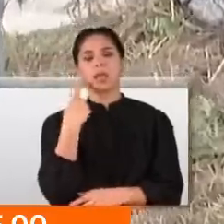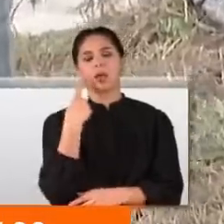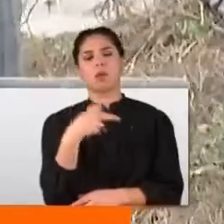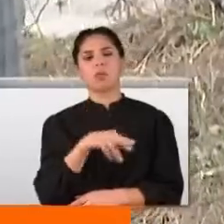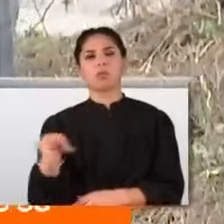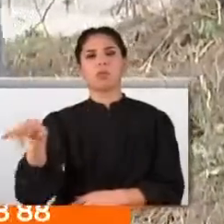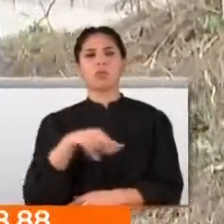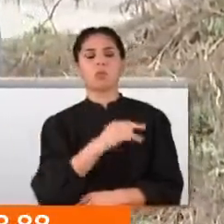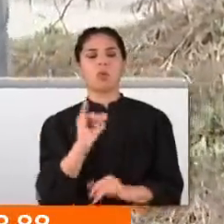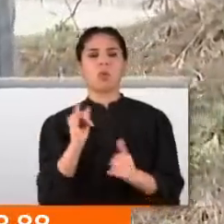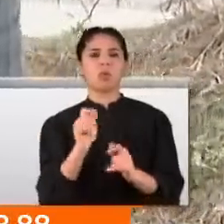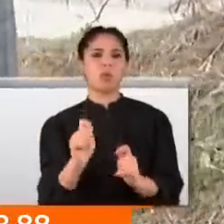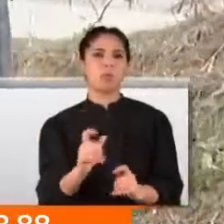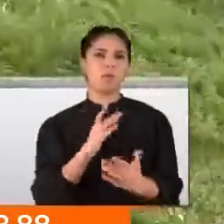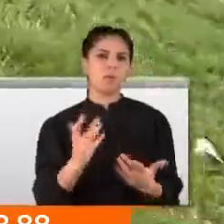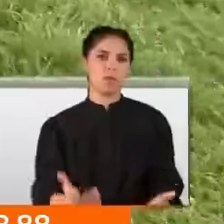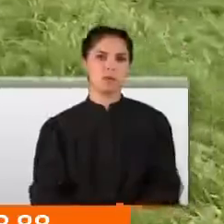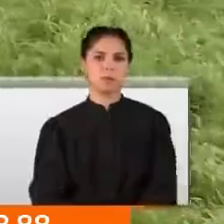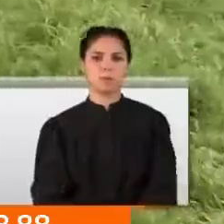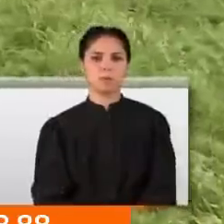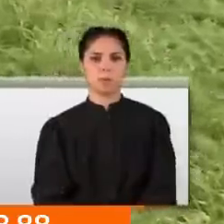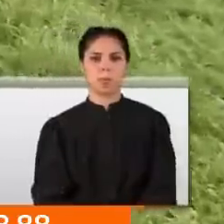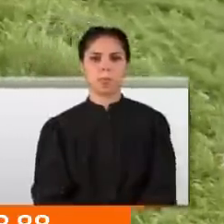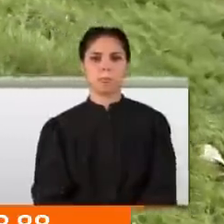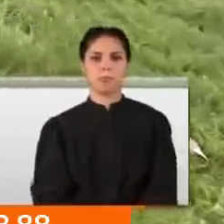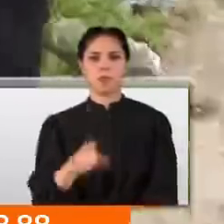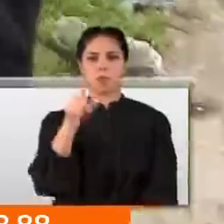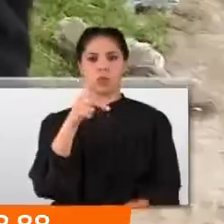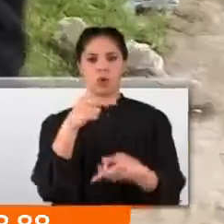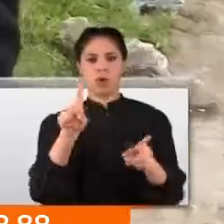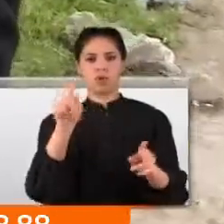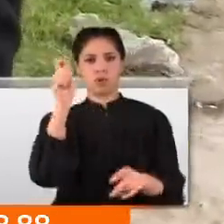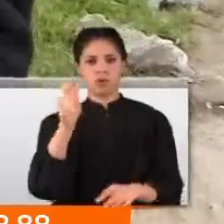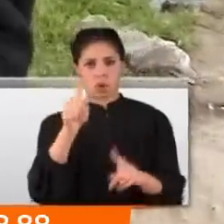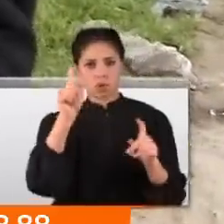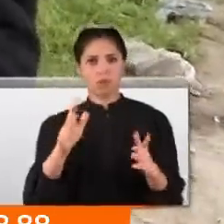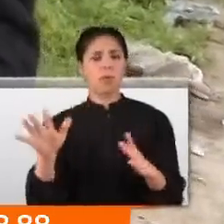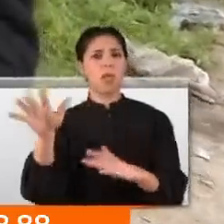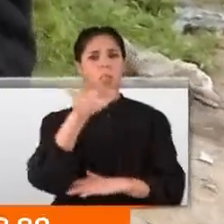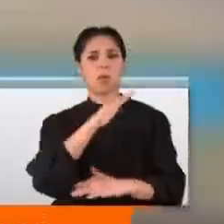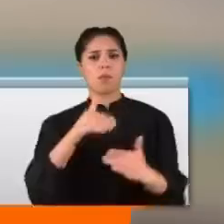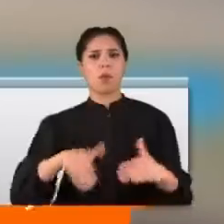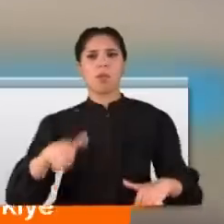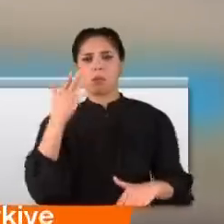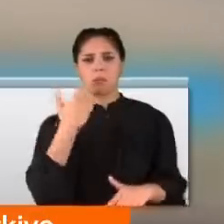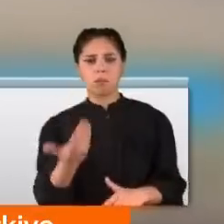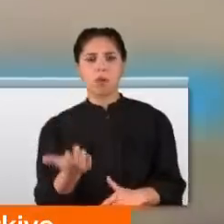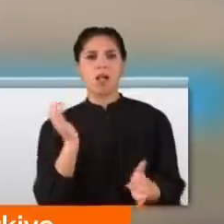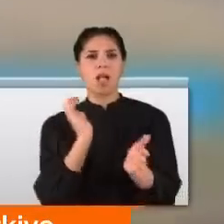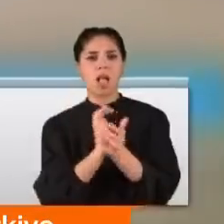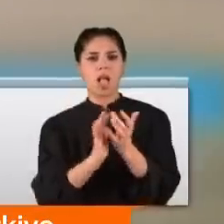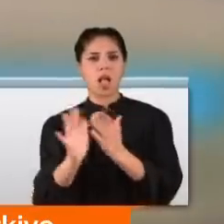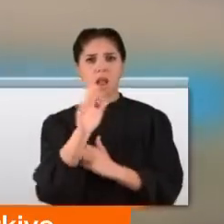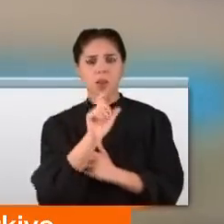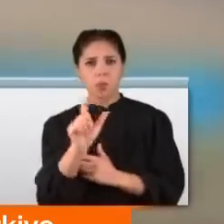yol yapıyor. Oyuncak gibi üstüne gidip geliyorlar. Bunun bir kere burada alçak olması şart mı? Her şey olabilir. Önemli hiçbir şey yok. Aileleri ne